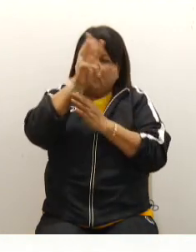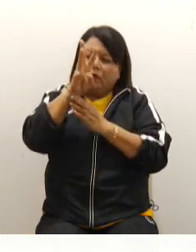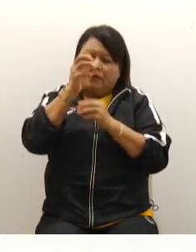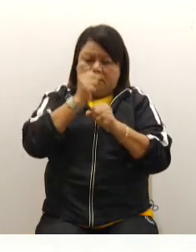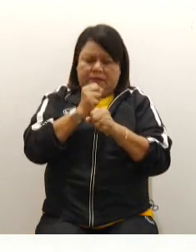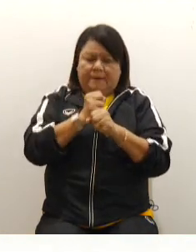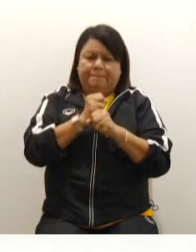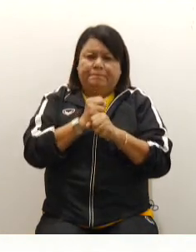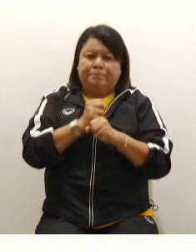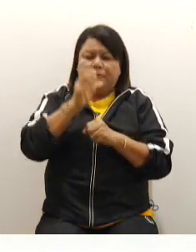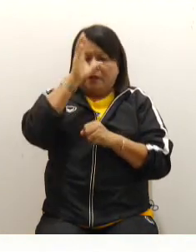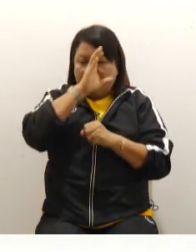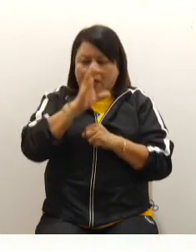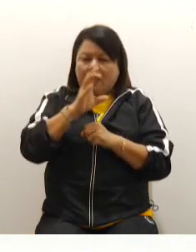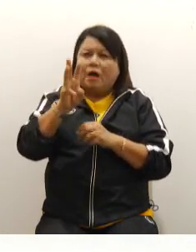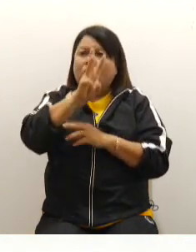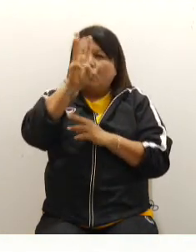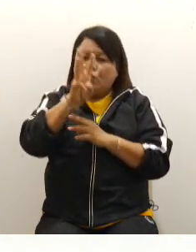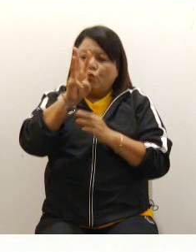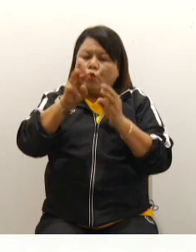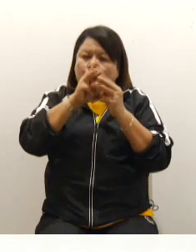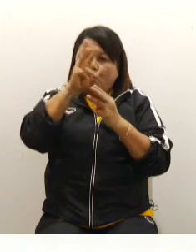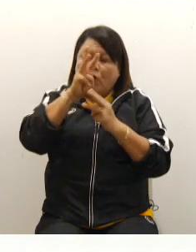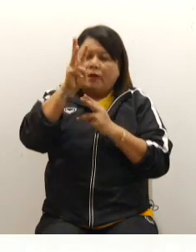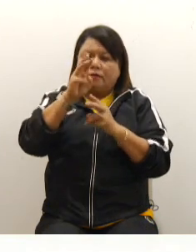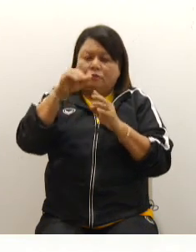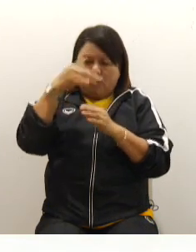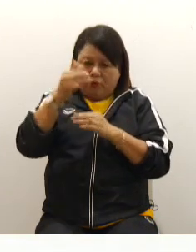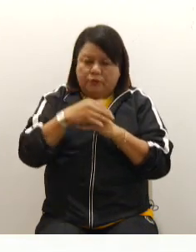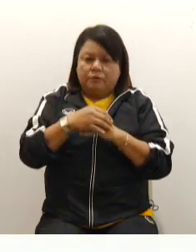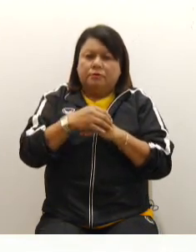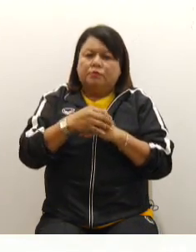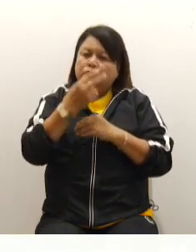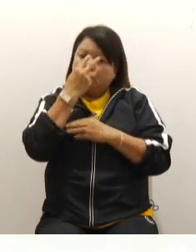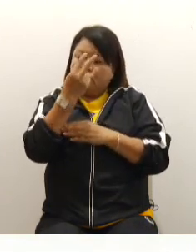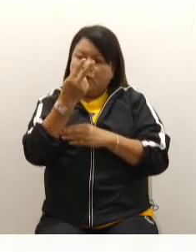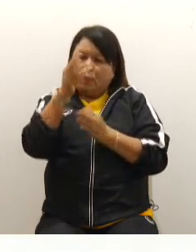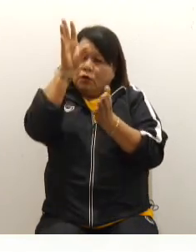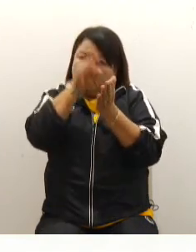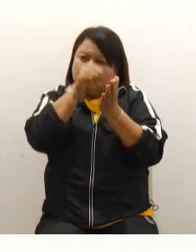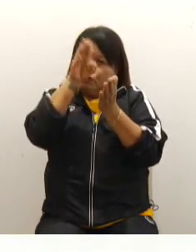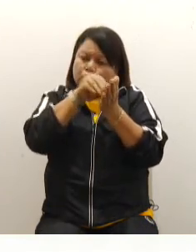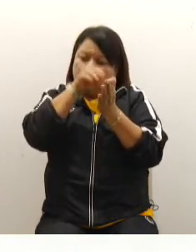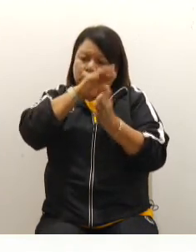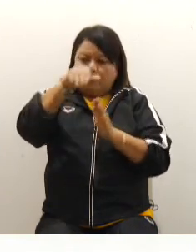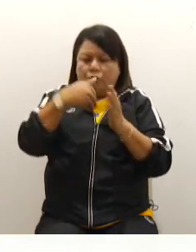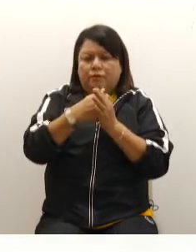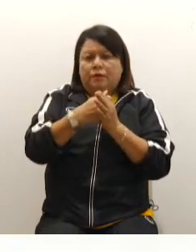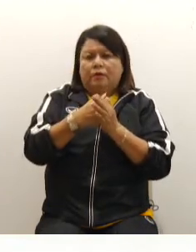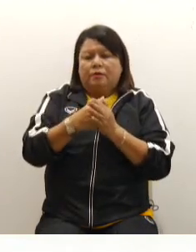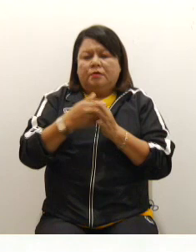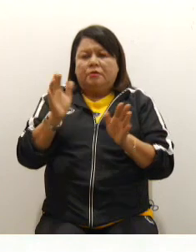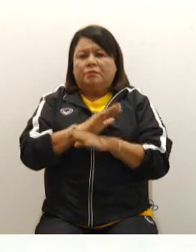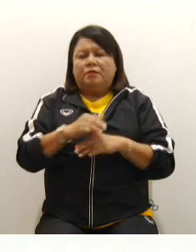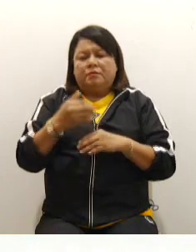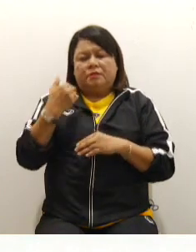ก็คือหาไอตัวควันอะไรก็ตามที่มีควันเกิดขึ้นนะคะแล้วก็ดูซิว่ามันดูดเข้าไปหมดไหมไม่เกิด turbulence นะหรือรบ